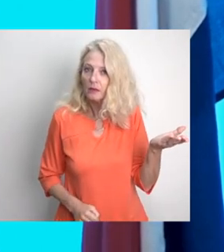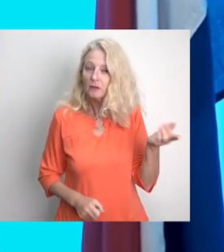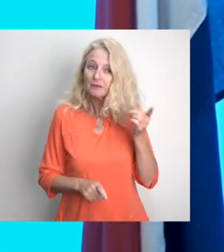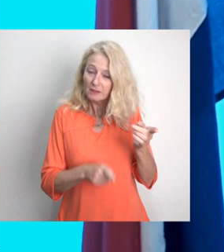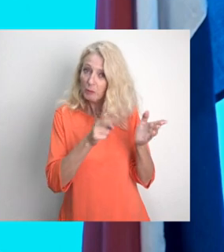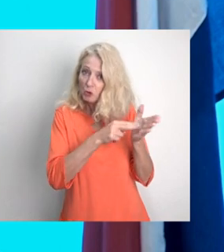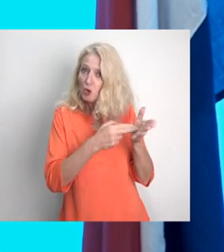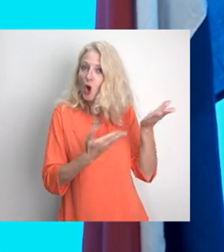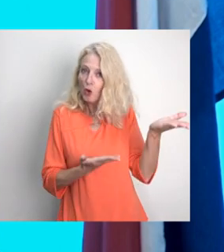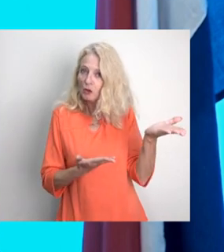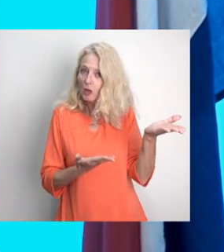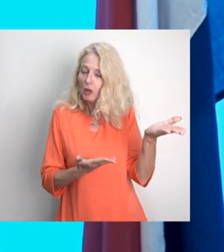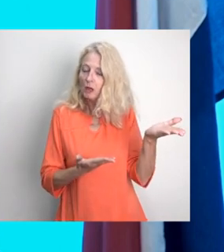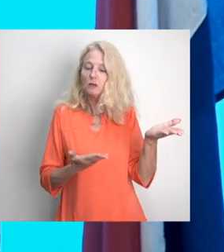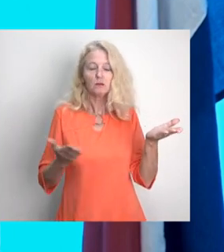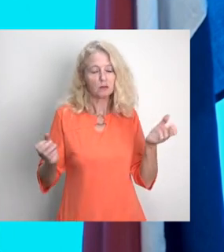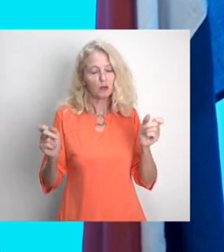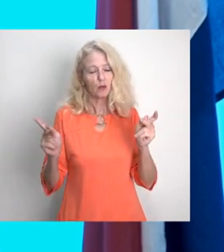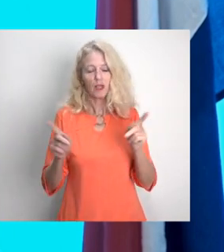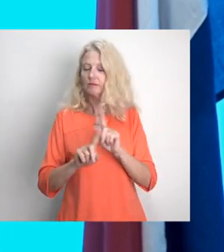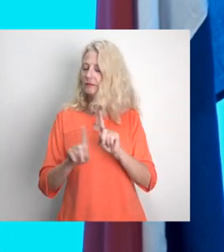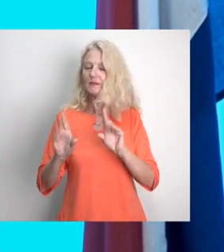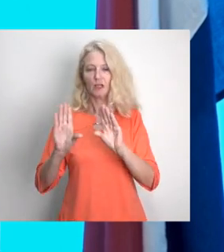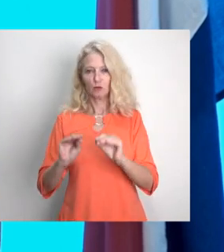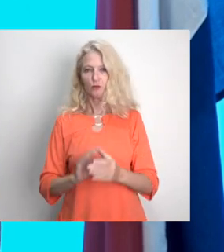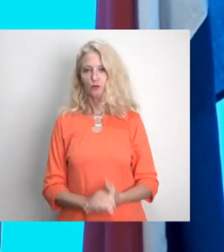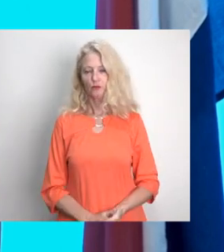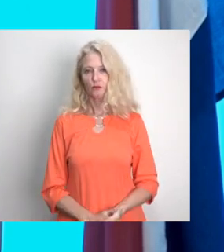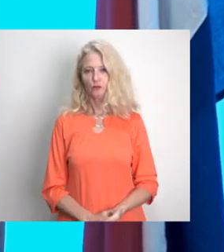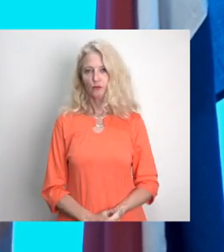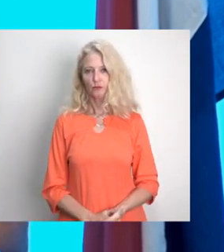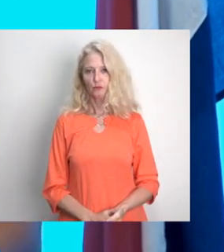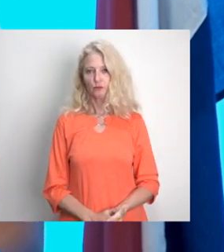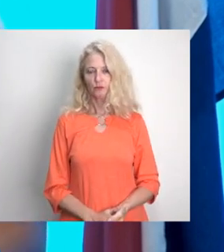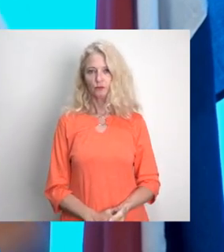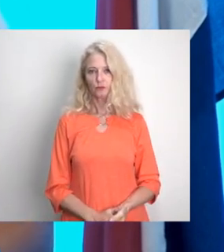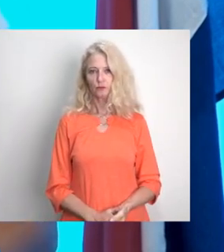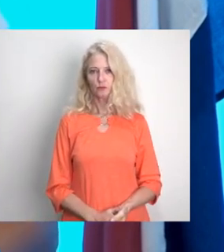wel echt nodig hebben, ook in aanmerking kunnen komen voor hulp.